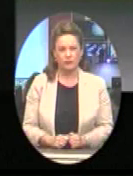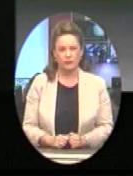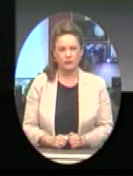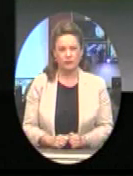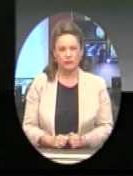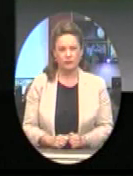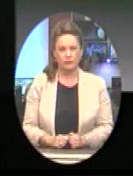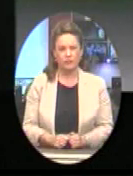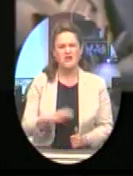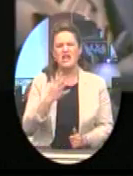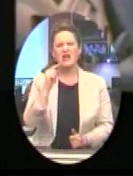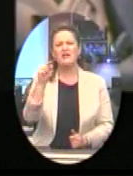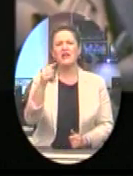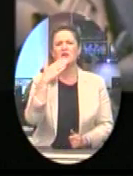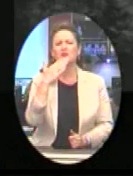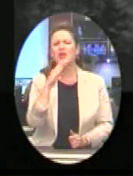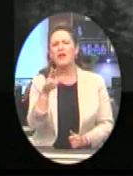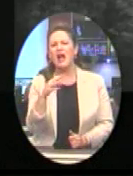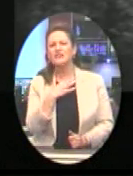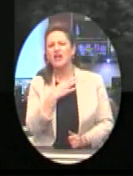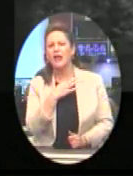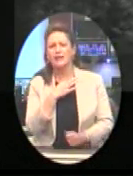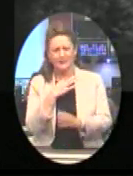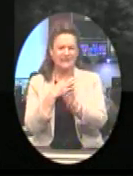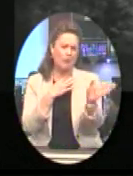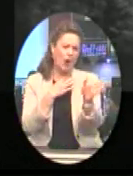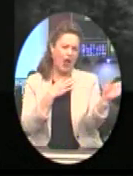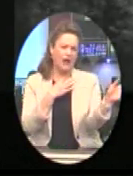איך מגיעים לירושלים, אח שלי? חוס מולה.